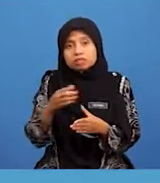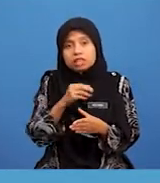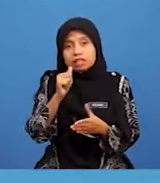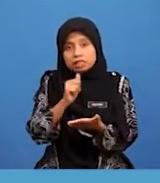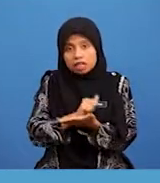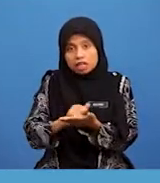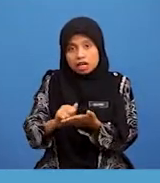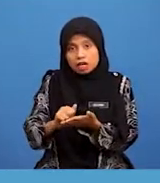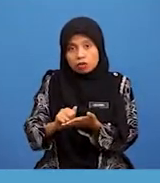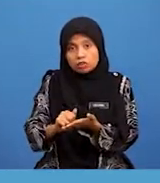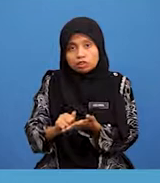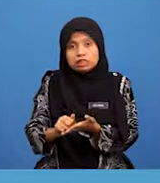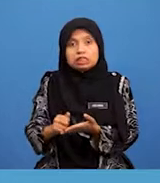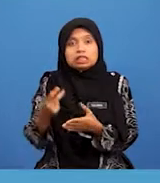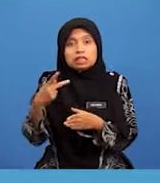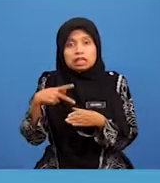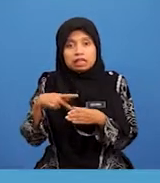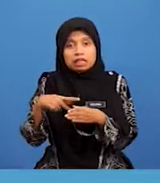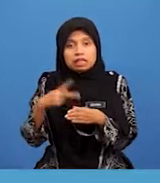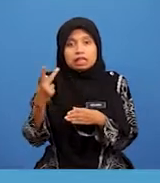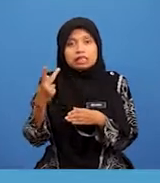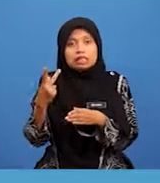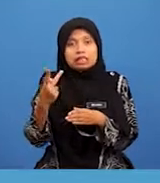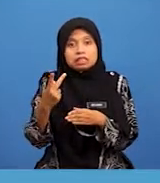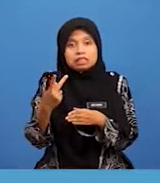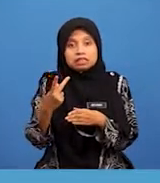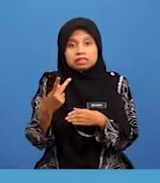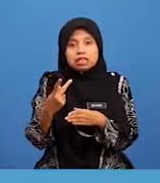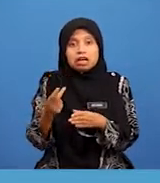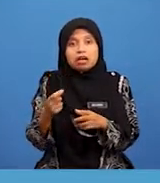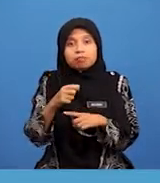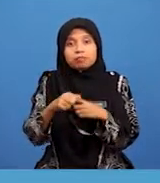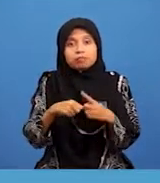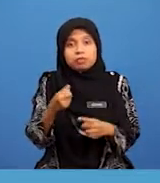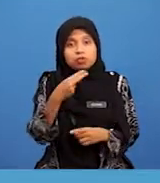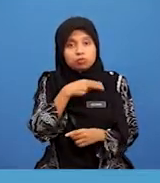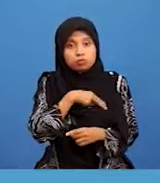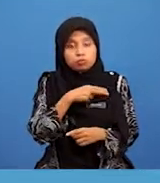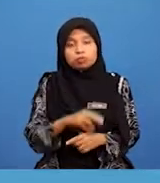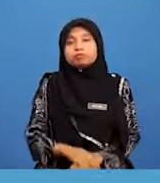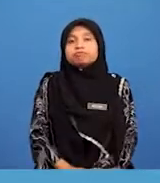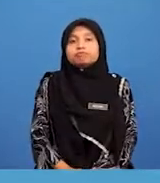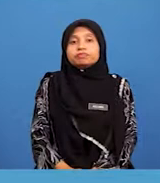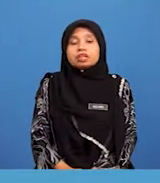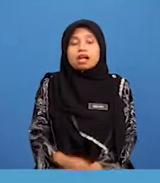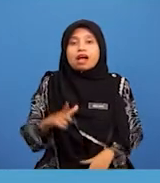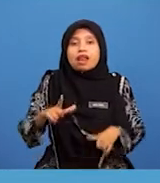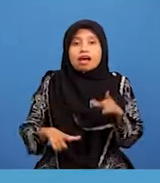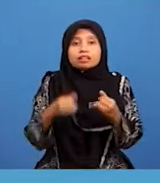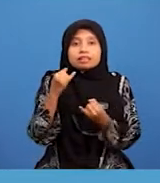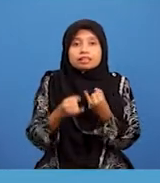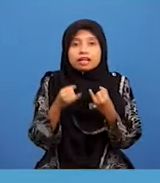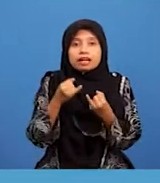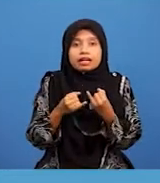modal perkongsi dikreditkan apabila untung realisasi diperoleh. Langkah terakhir